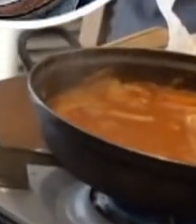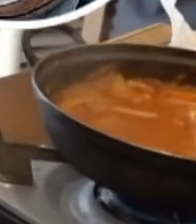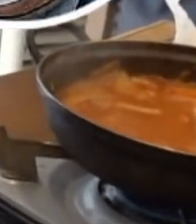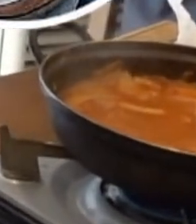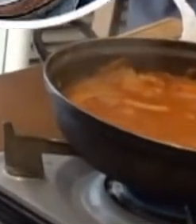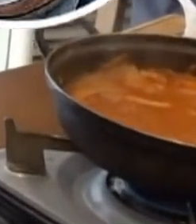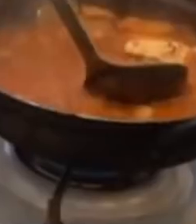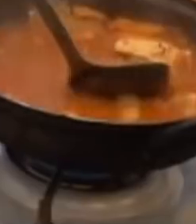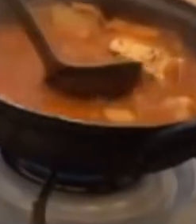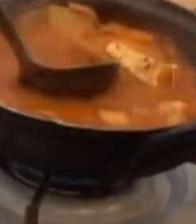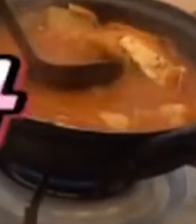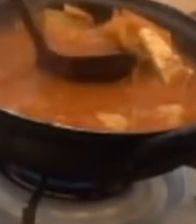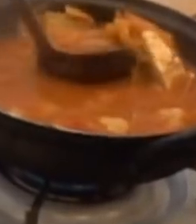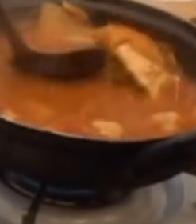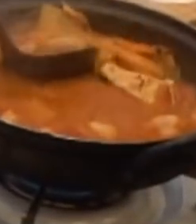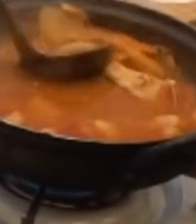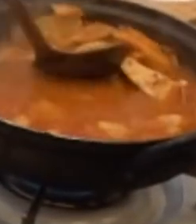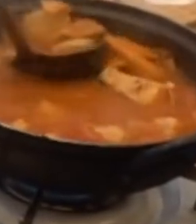고맙습니다.